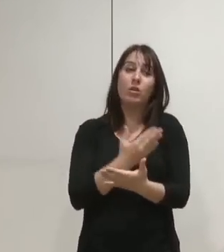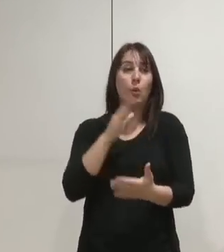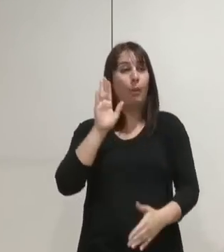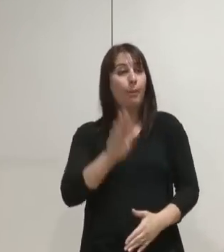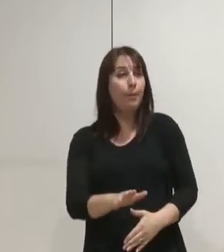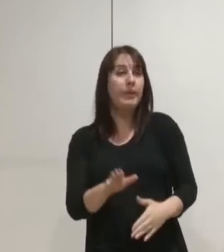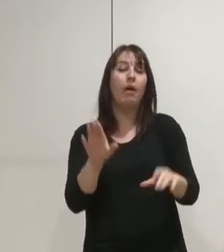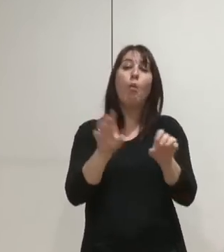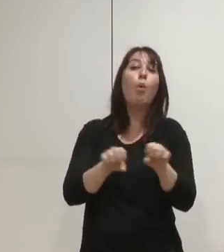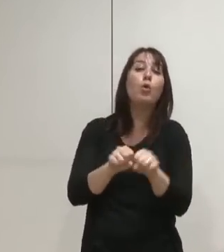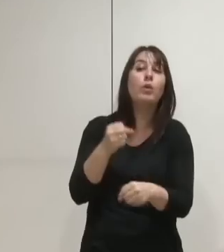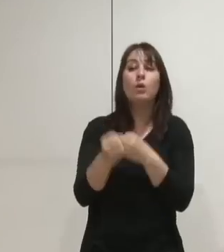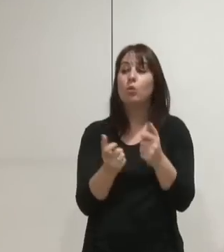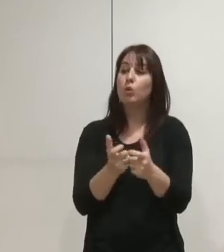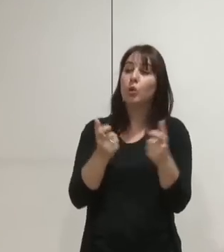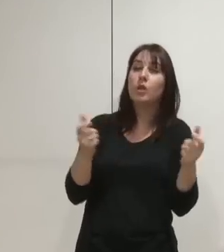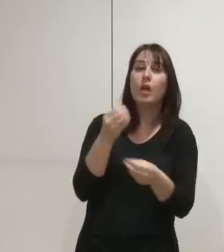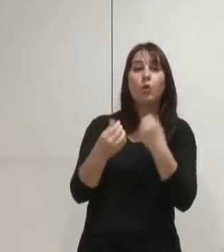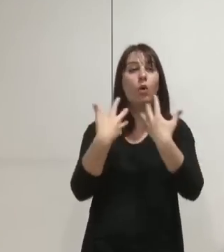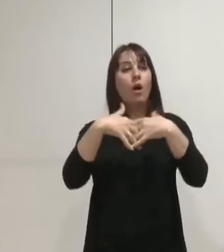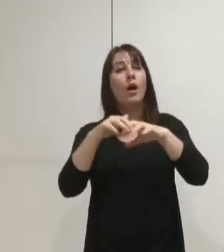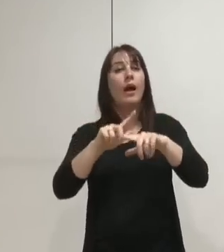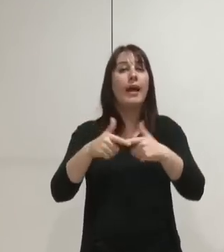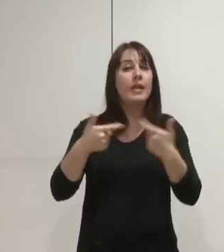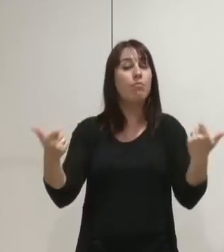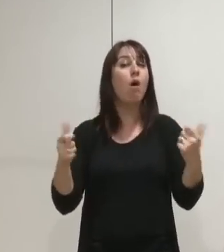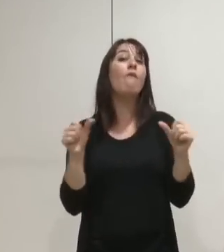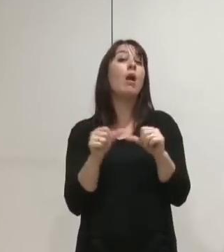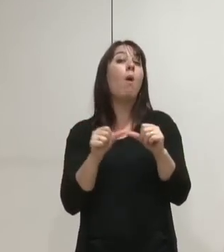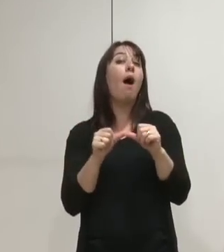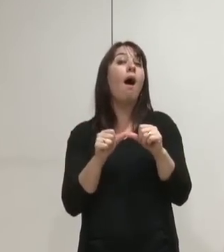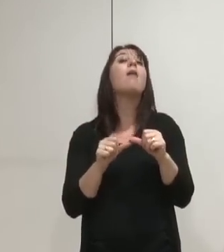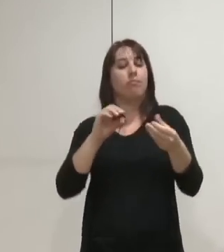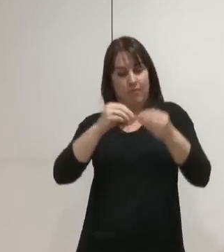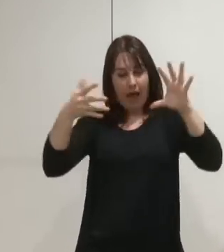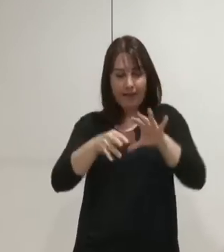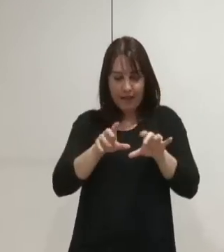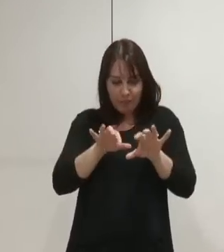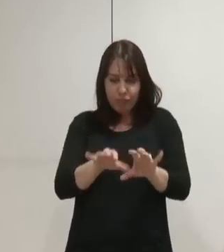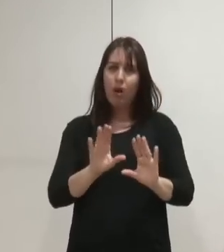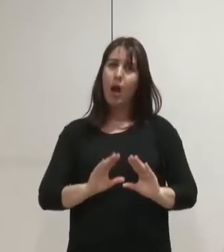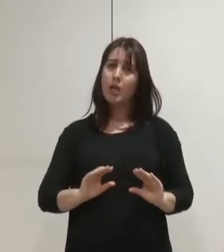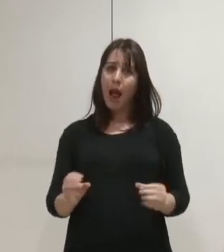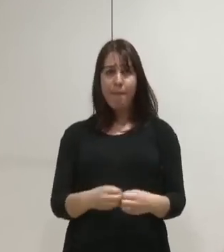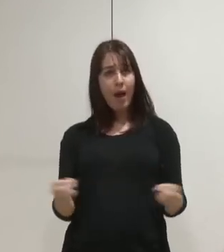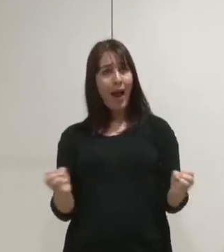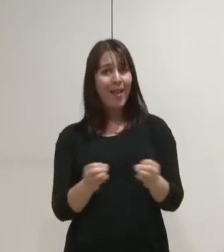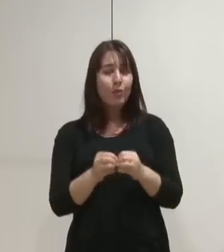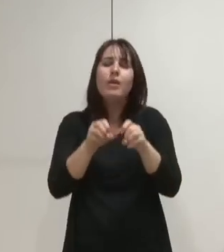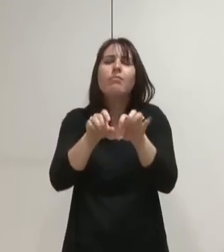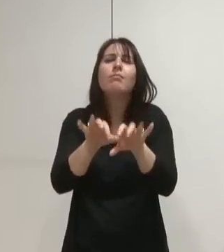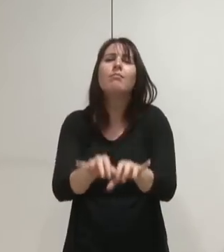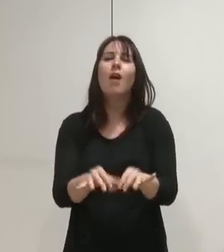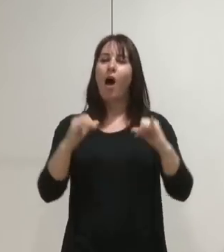produit ou une société ou des équipements vous allez sur Internet et vous faites ça très calmement très gratuitement et très